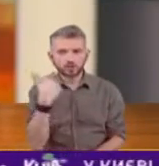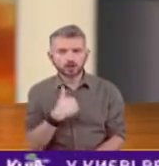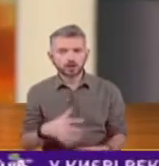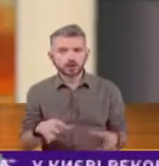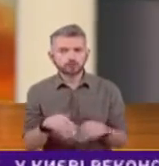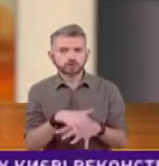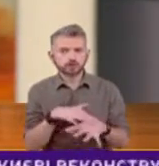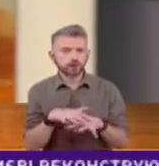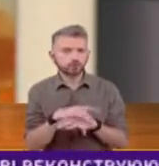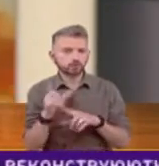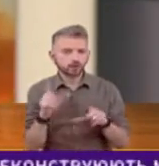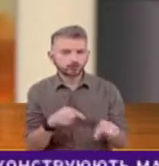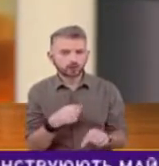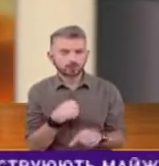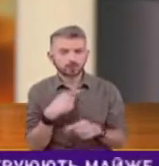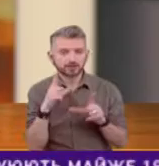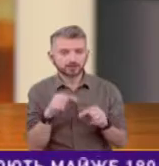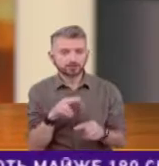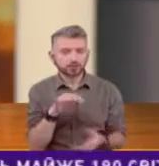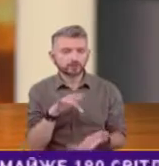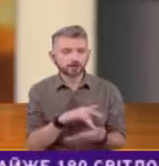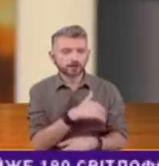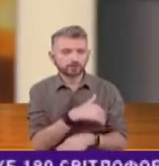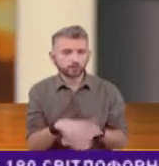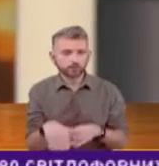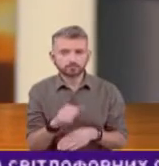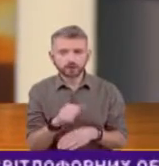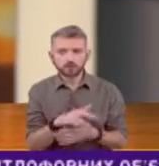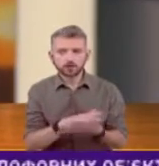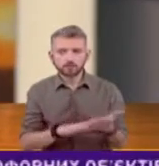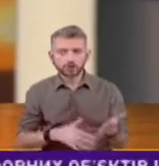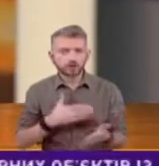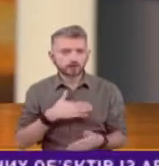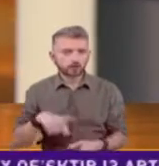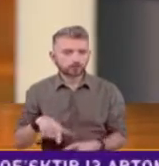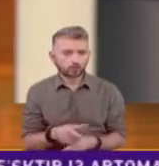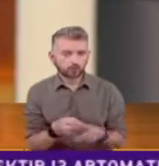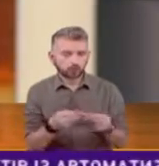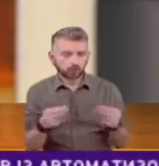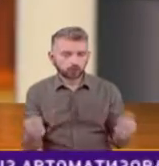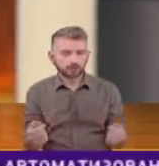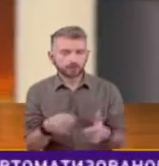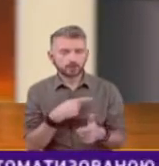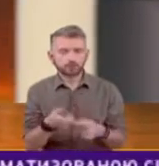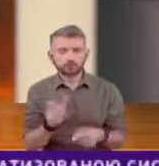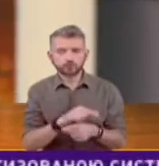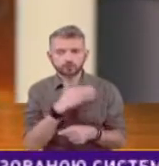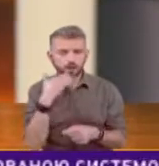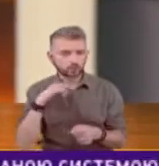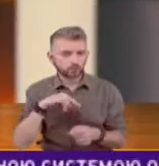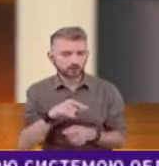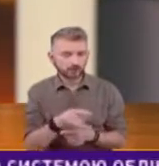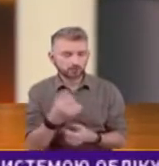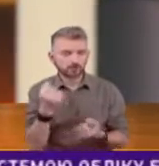з громадою виїжджаю і ми от їздимо по центральним вулицям, а перепрошую, а наші дороги розповзаються, або дуже велика кількість ям і